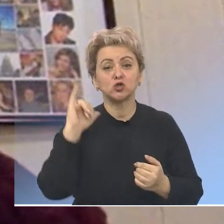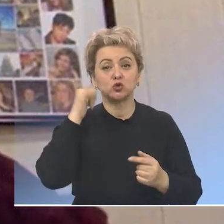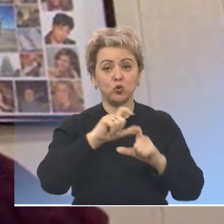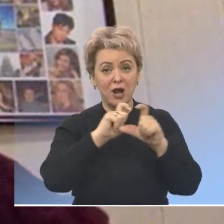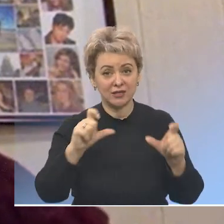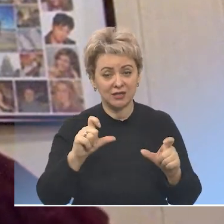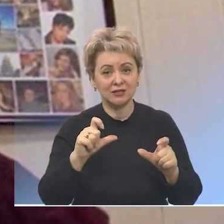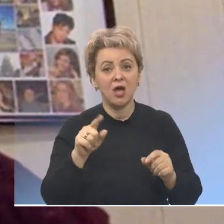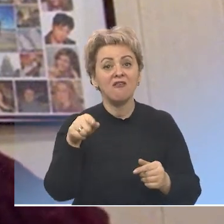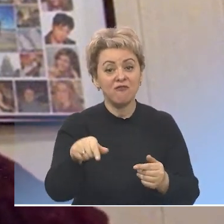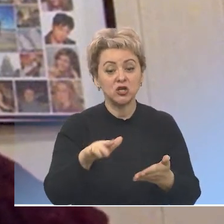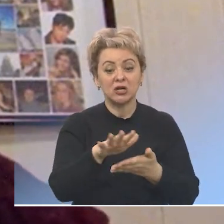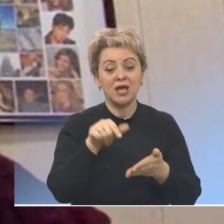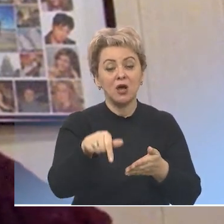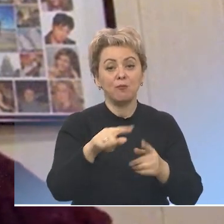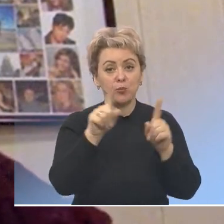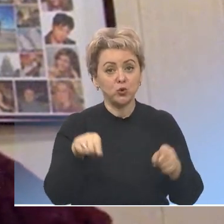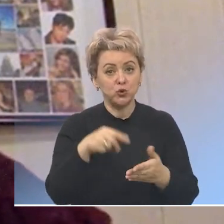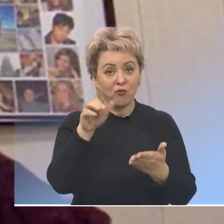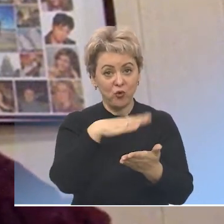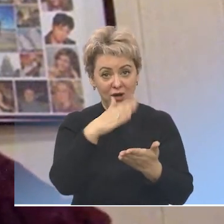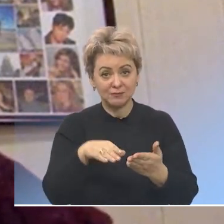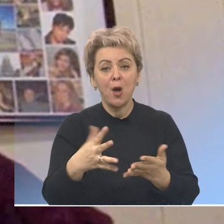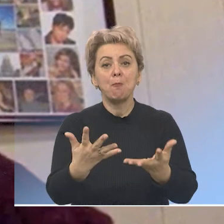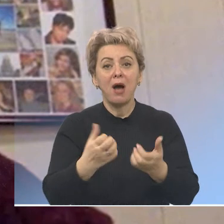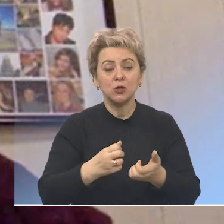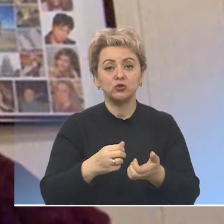ваш турагент, ваш тур аннулирует,